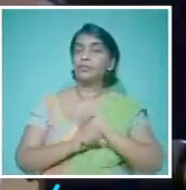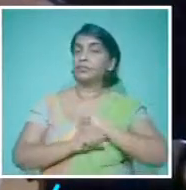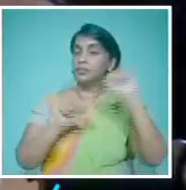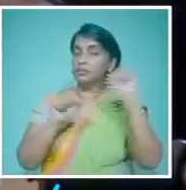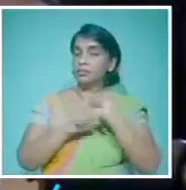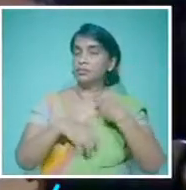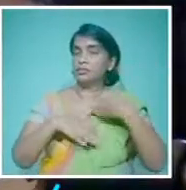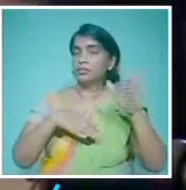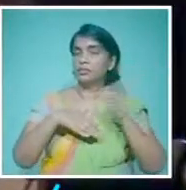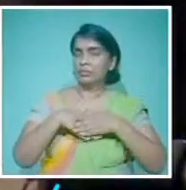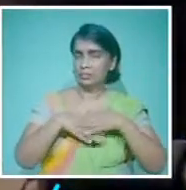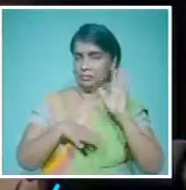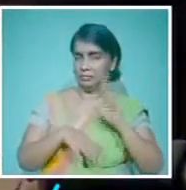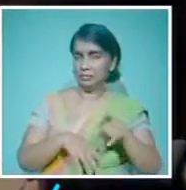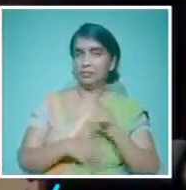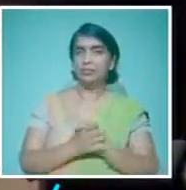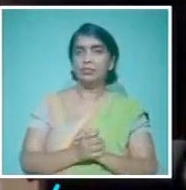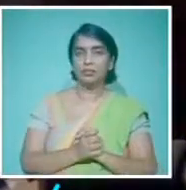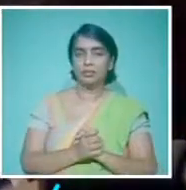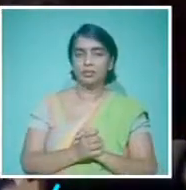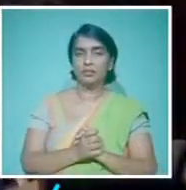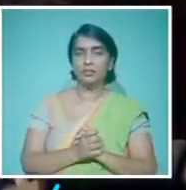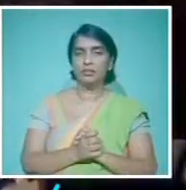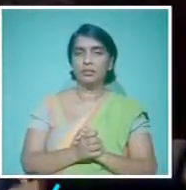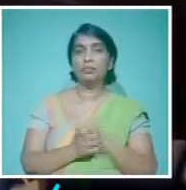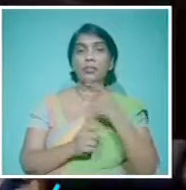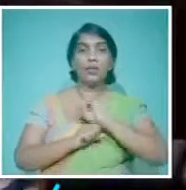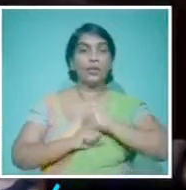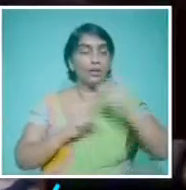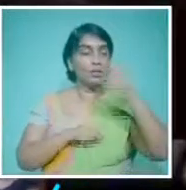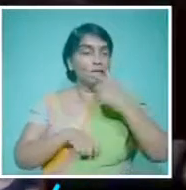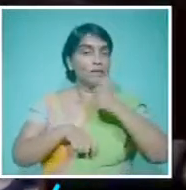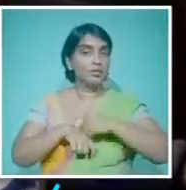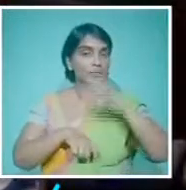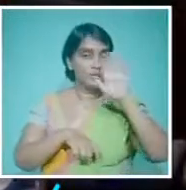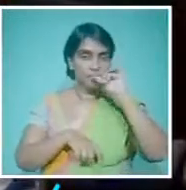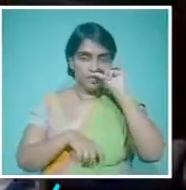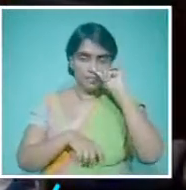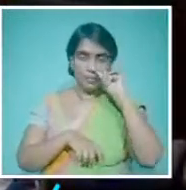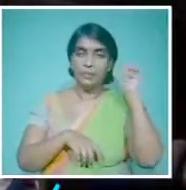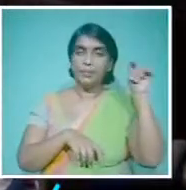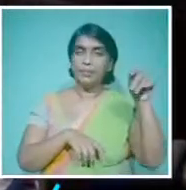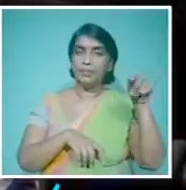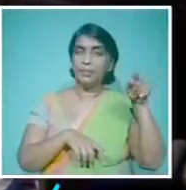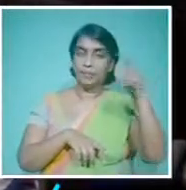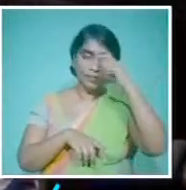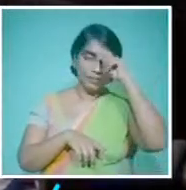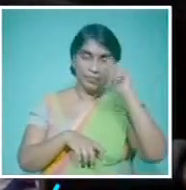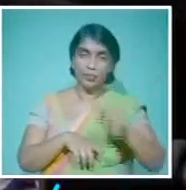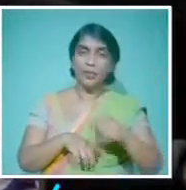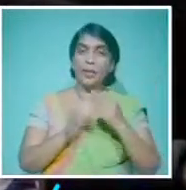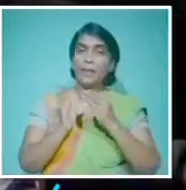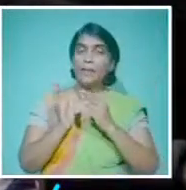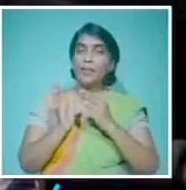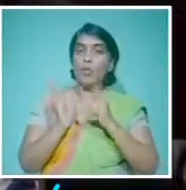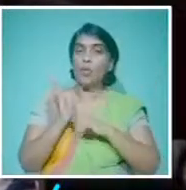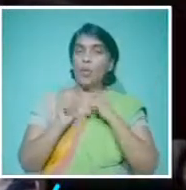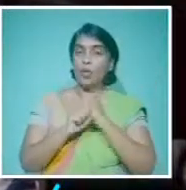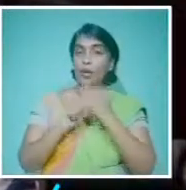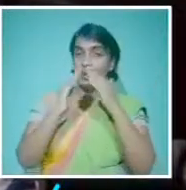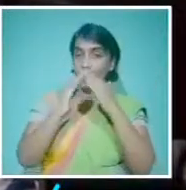අරගලයකට මුණ දෙන්න සිද්ධ වුණා. ඒ අරගලයේ අවස්ථාවේදී එතුමාගේ මිරිහානේ ගෙදරට